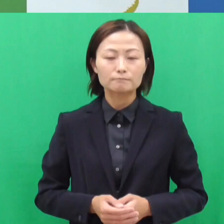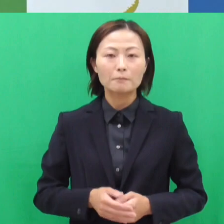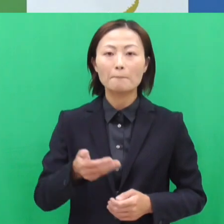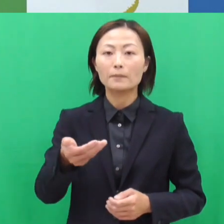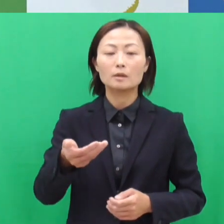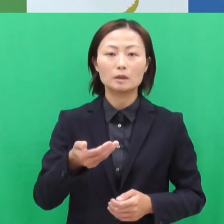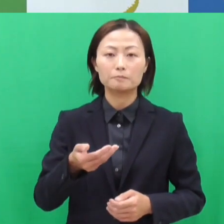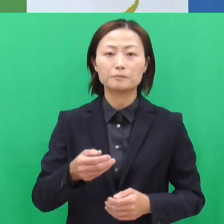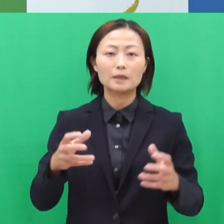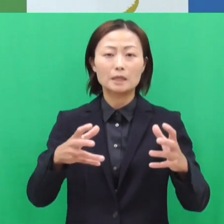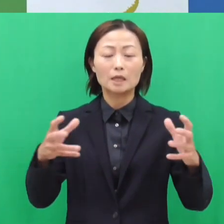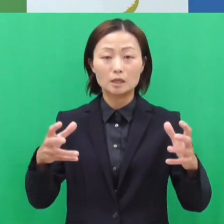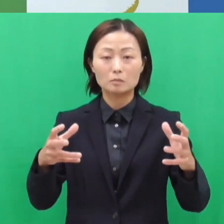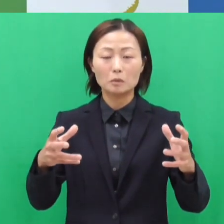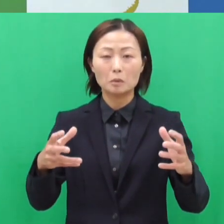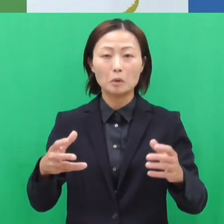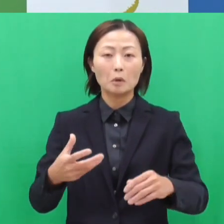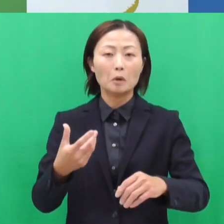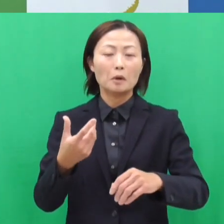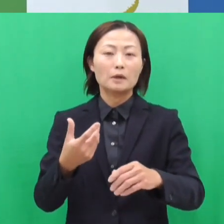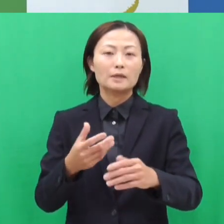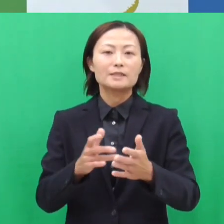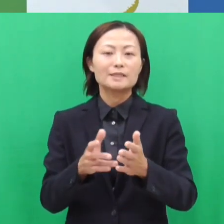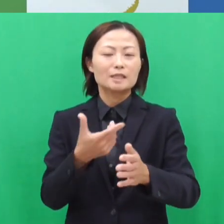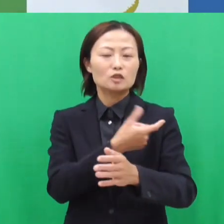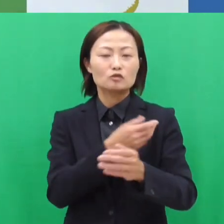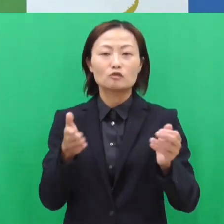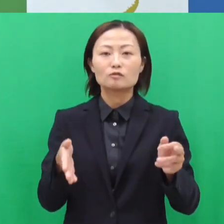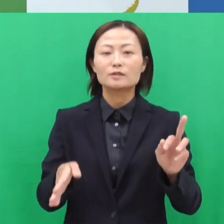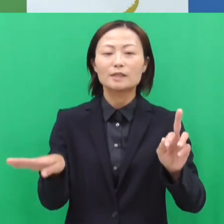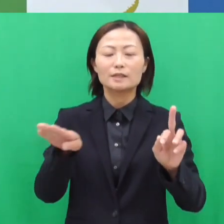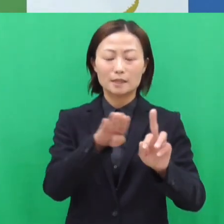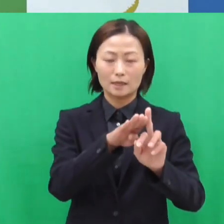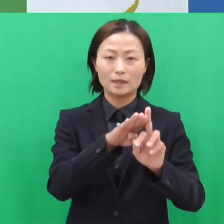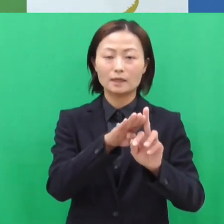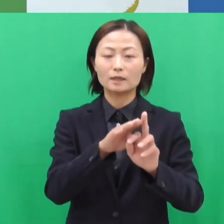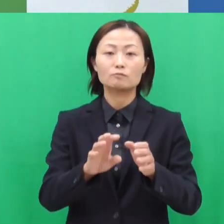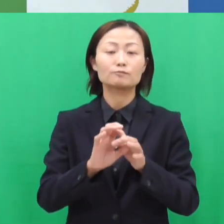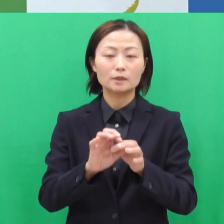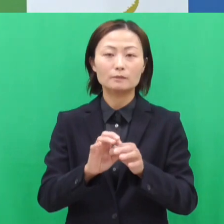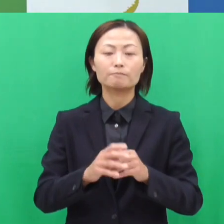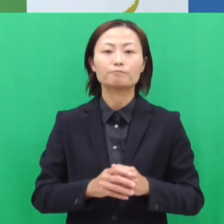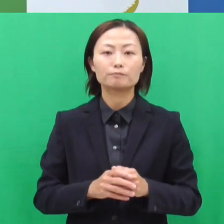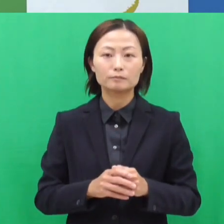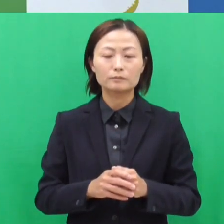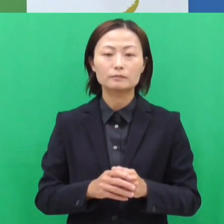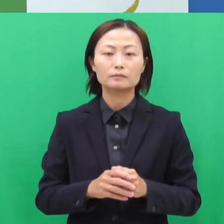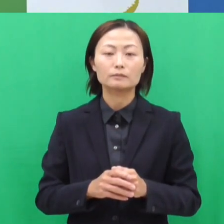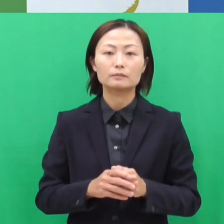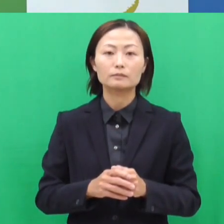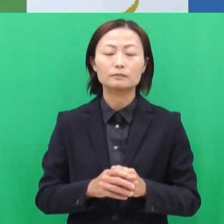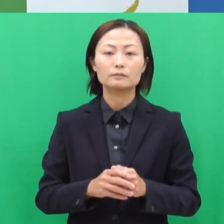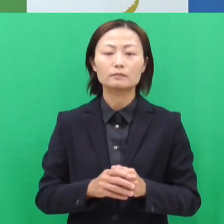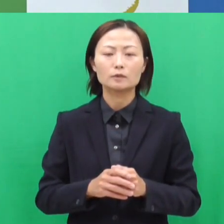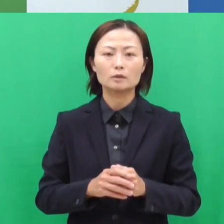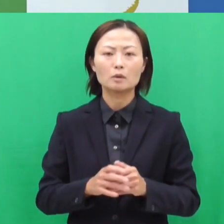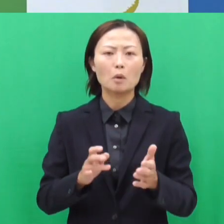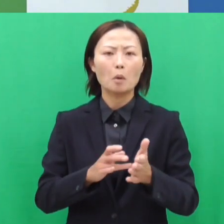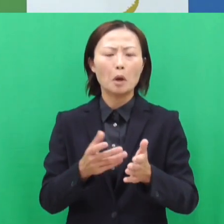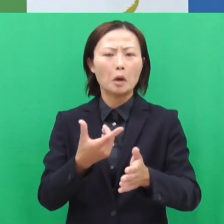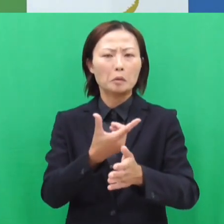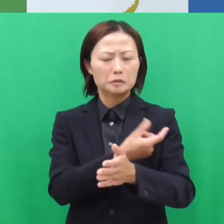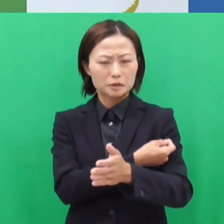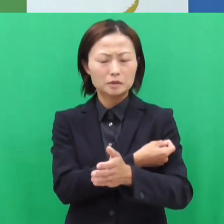大規模施設が大会の件でありますけれども今今日もご説明につきまして国民にワクチン